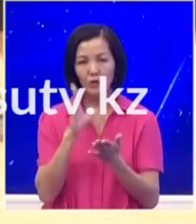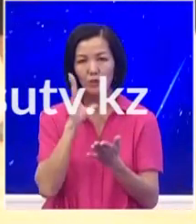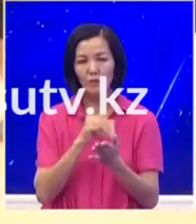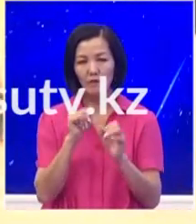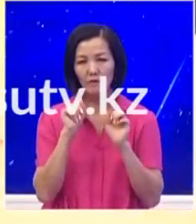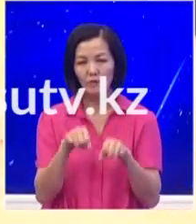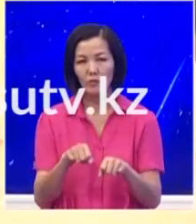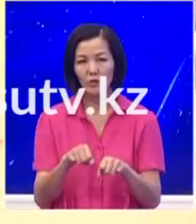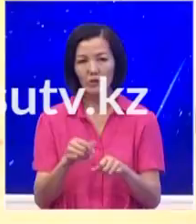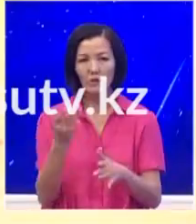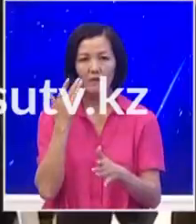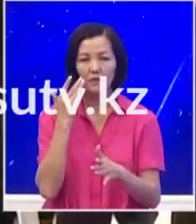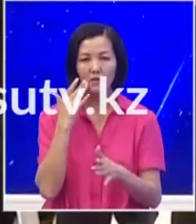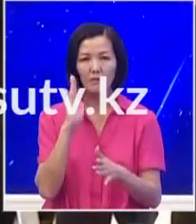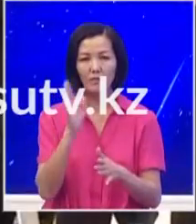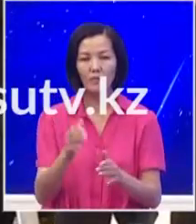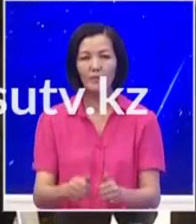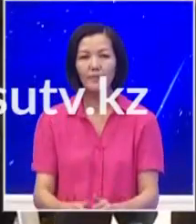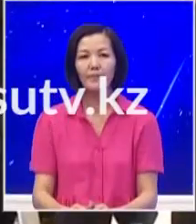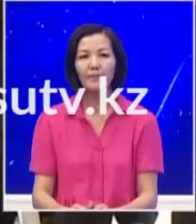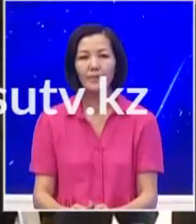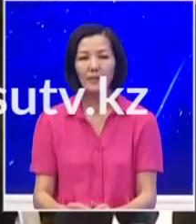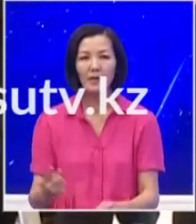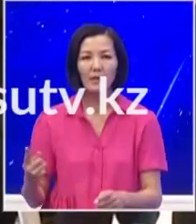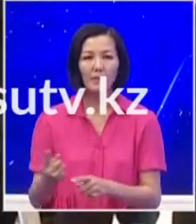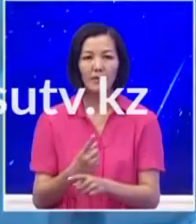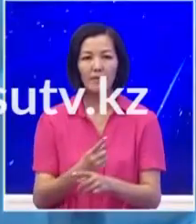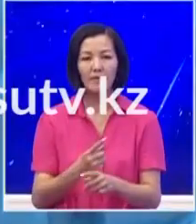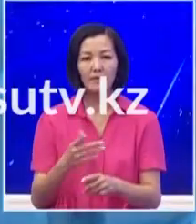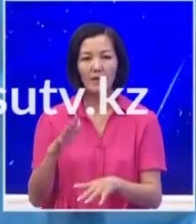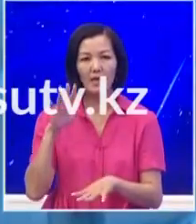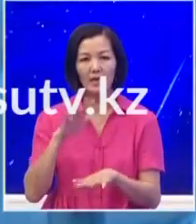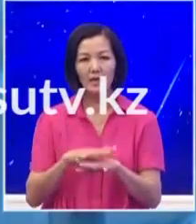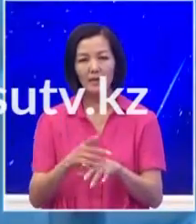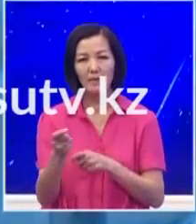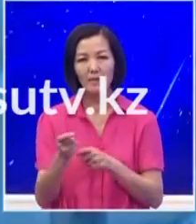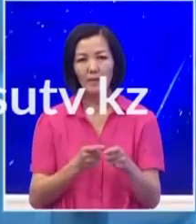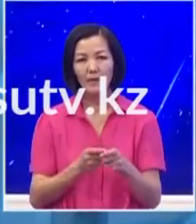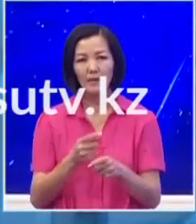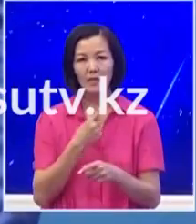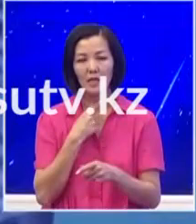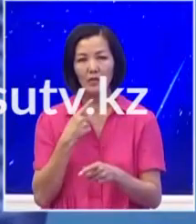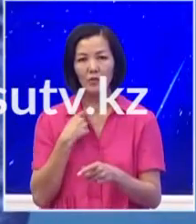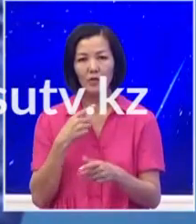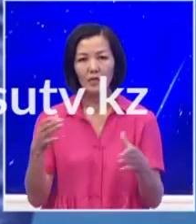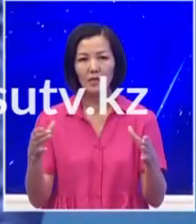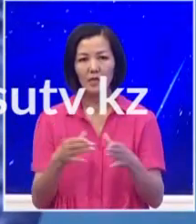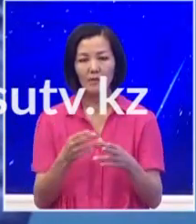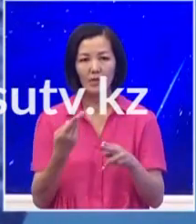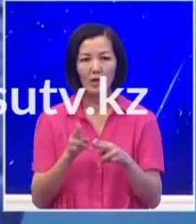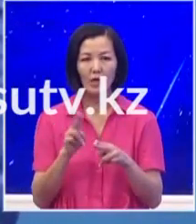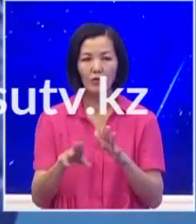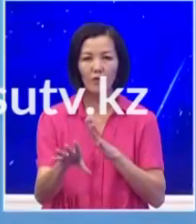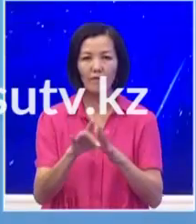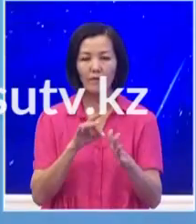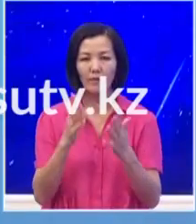возможность заниматься на постоянной основе. В этом году пальму первенства сборная акимата Алматинской области уступила талдыкурганской команде, которая набрала